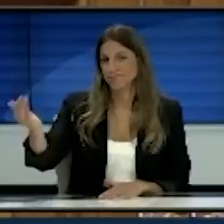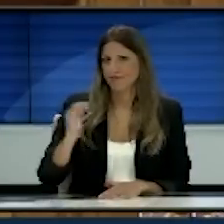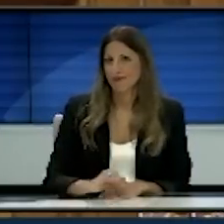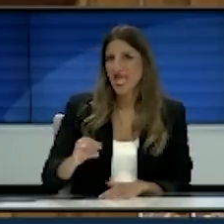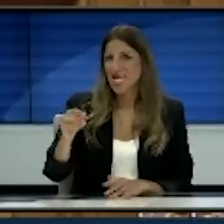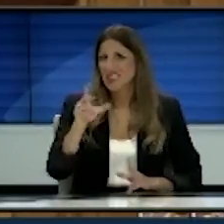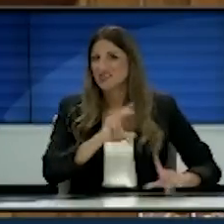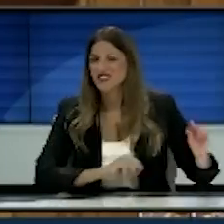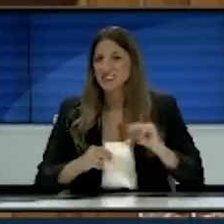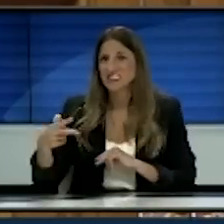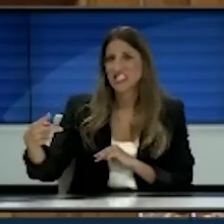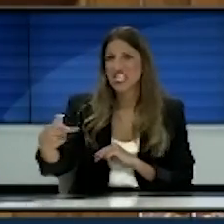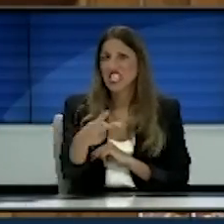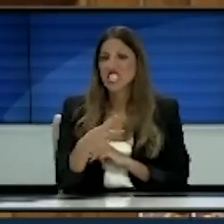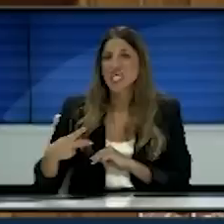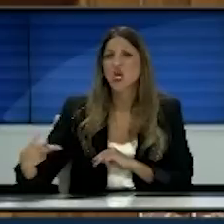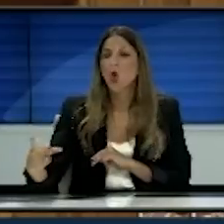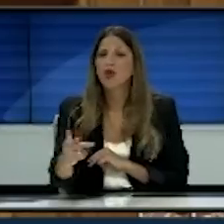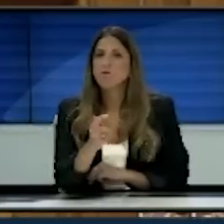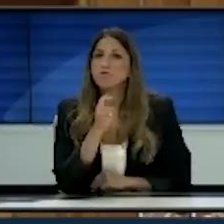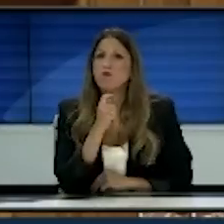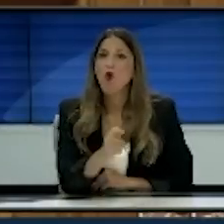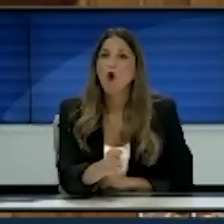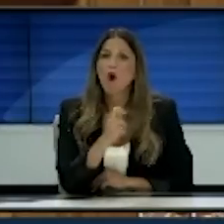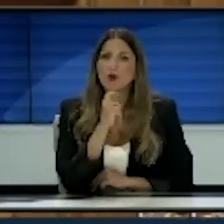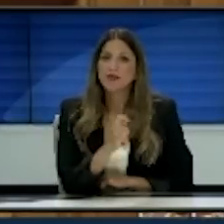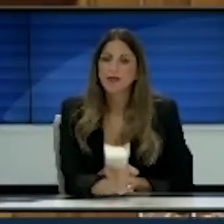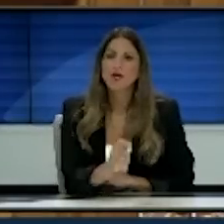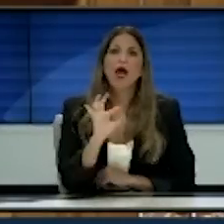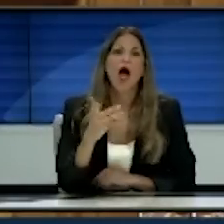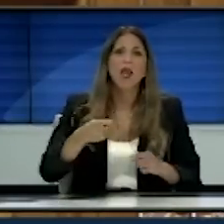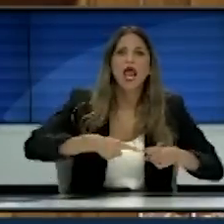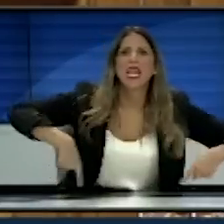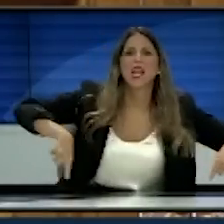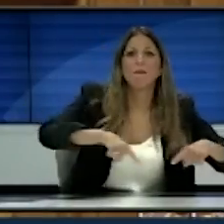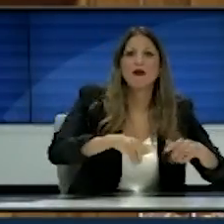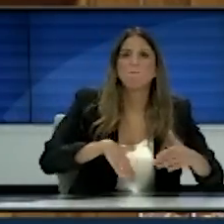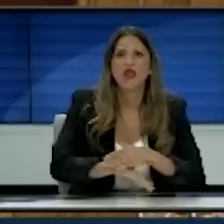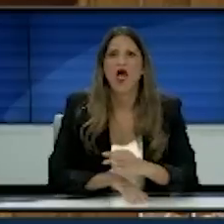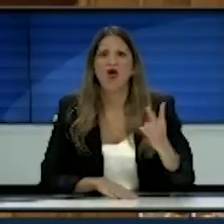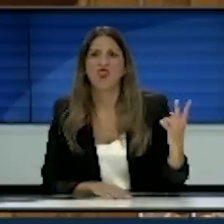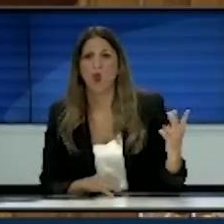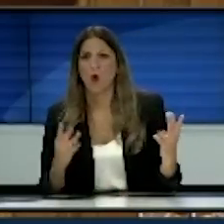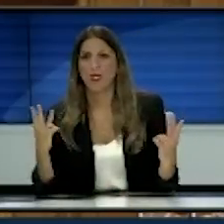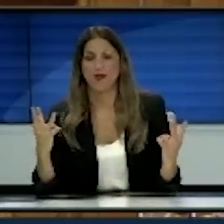κοινωνική πολιτική και οι εργαζόμενοι στην προβλήτα 2 και 3 του Πειραιά, παρά το νομικό πλαίσιο που είναι σαφές, δεν